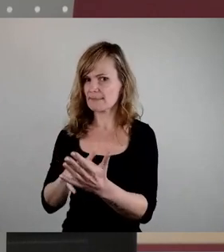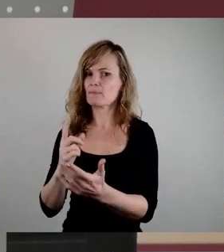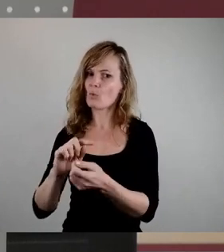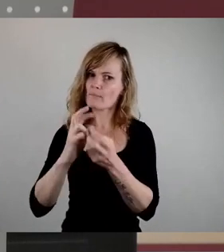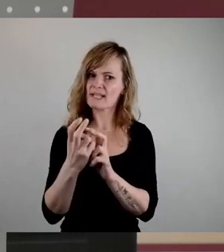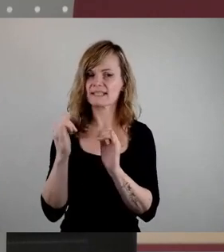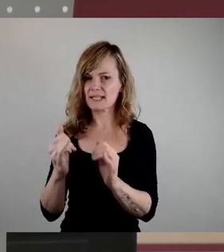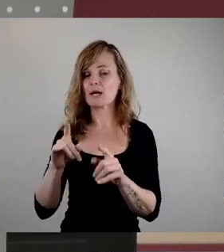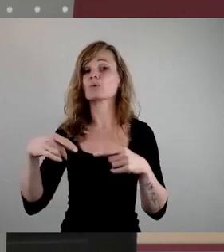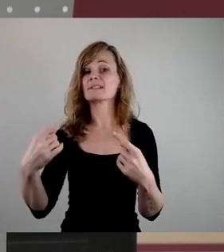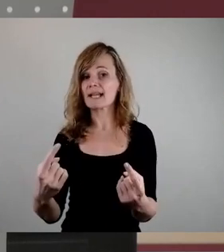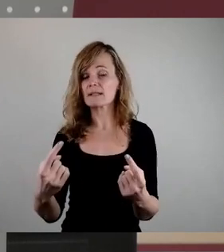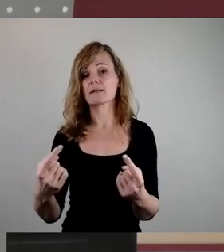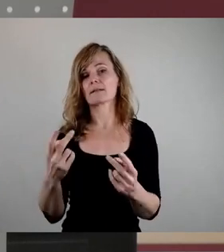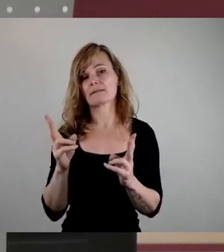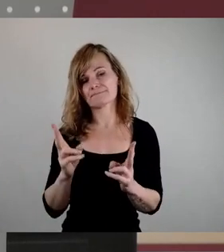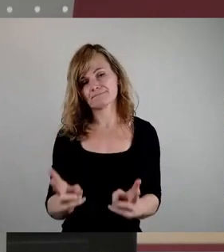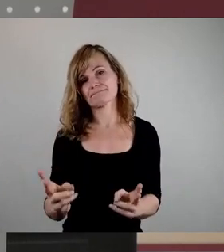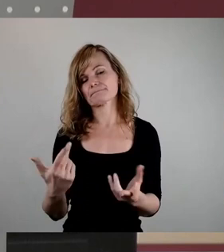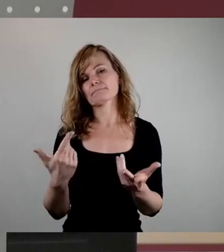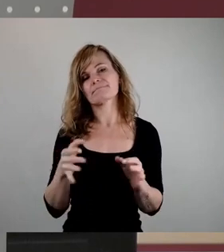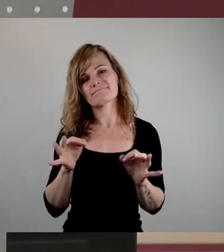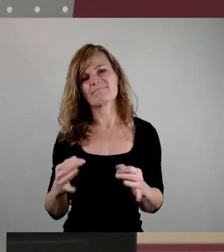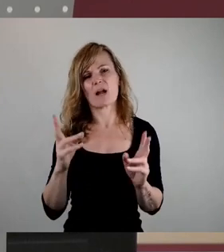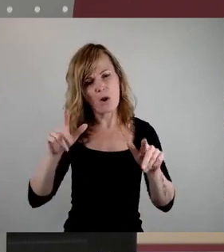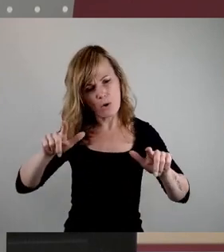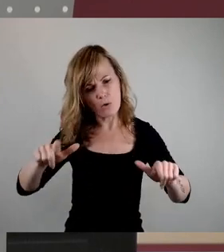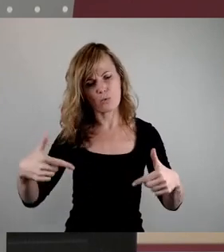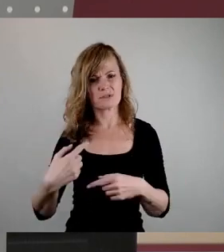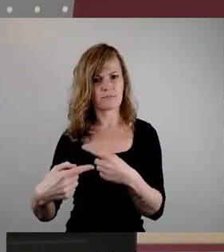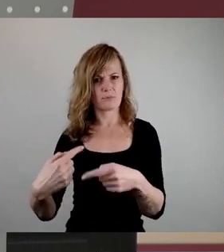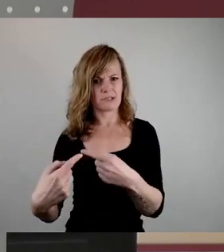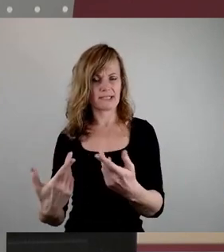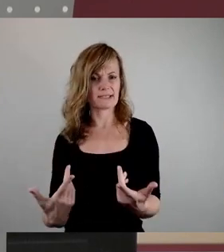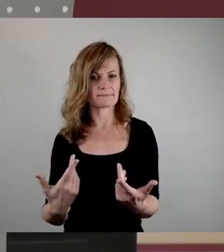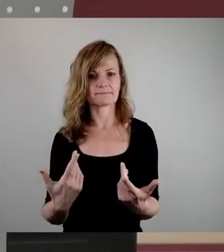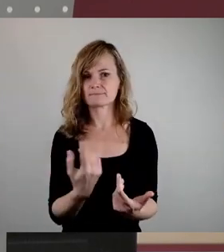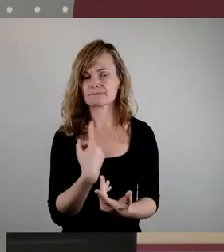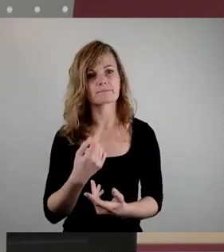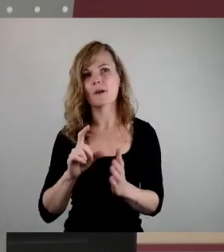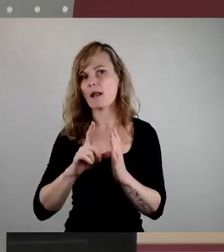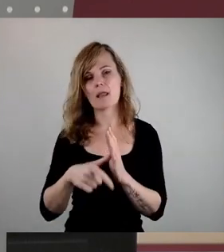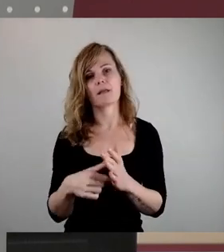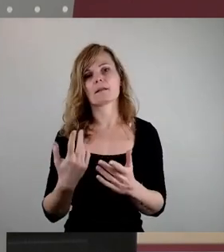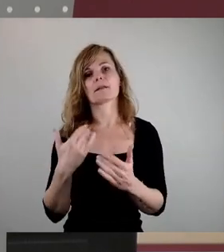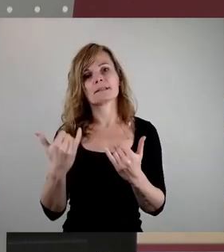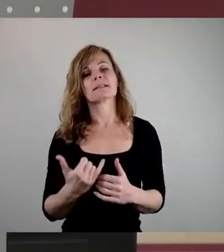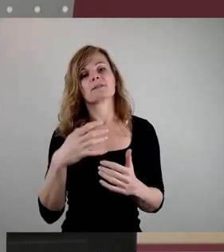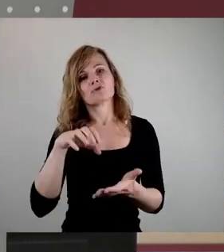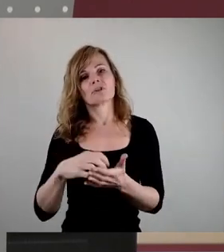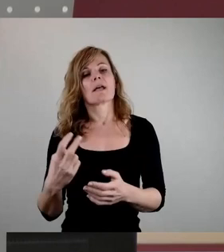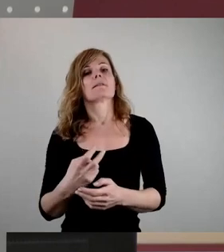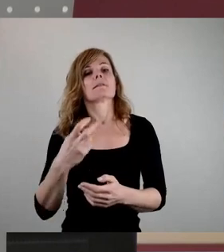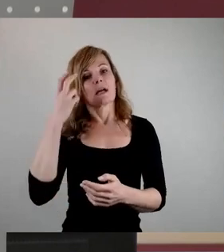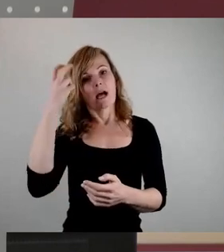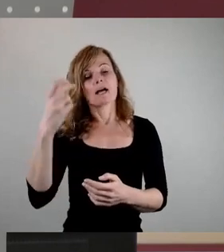dann tatsächlich hier mal in einen gewissen Prozess auch zu kommen, denn wir können uns, glaube ich, nicht leisten, dass wir in diesem Stadtrat